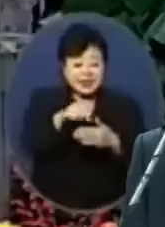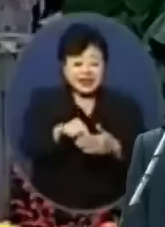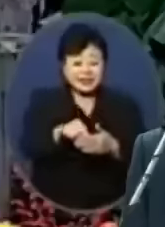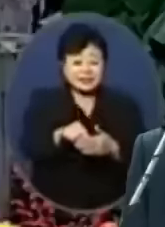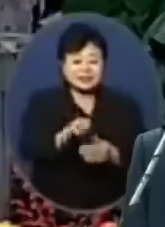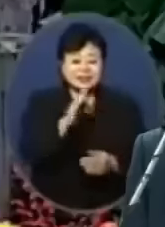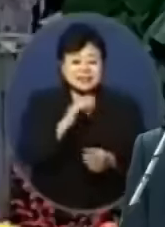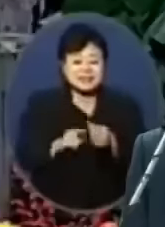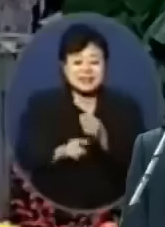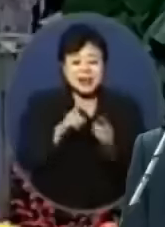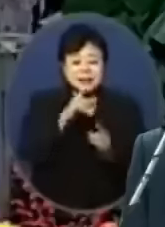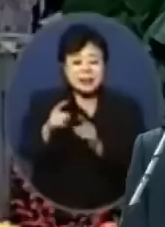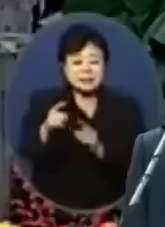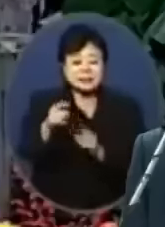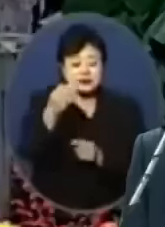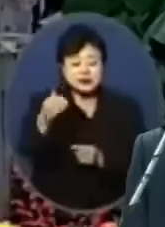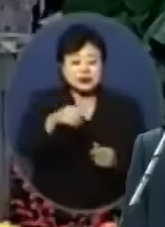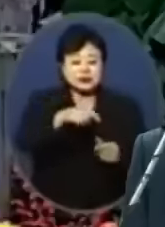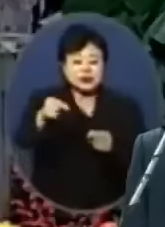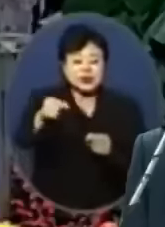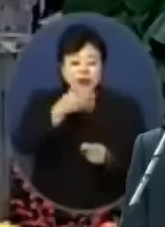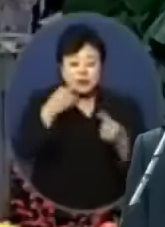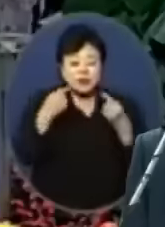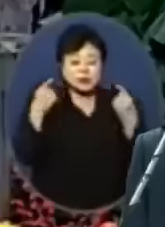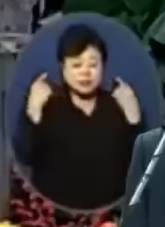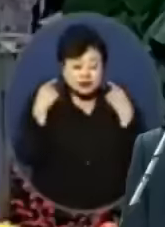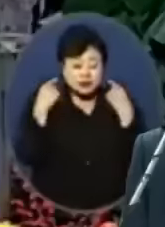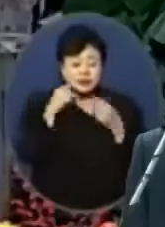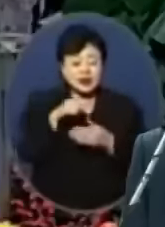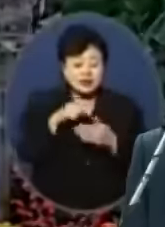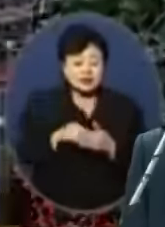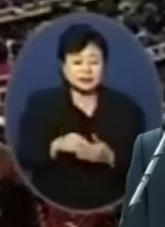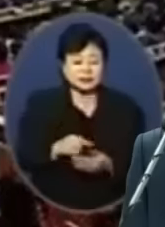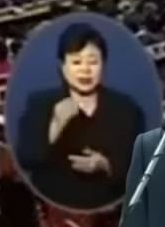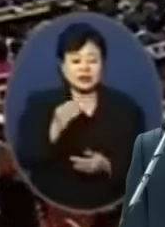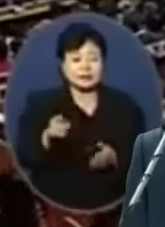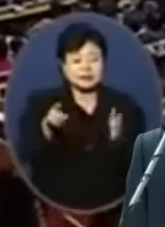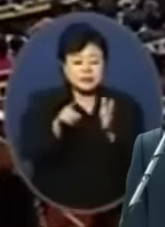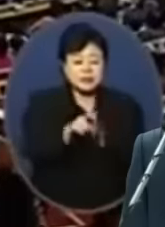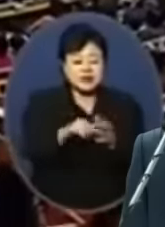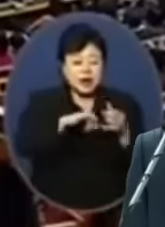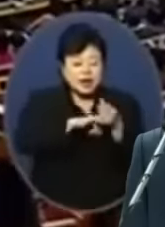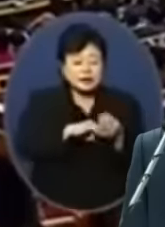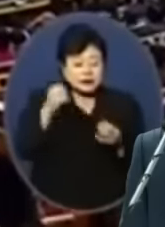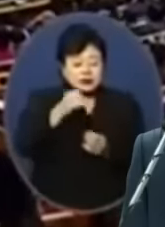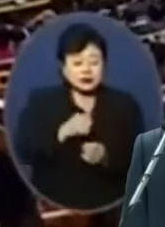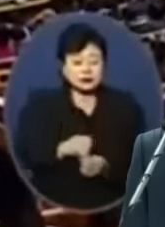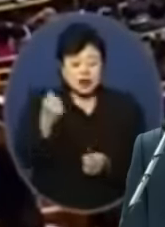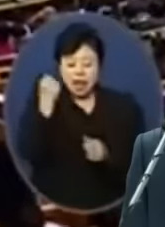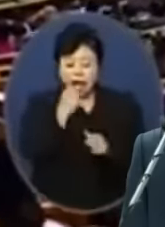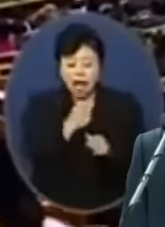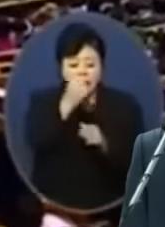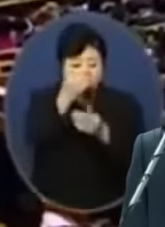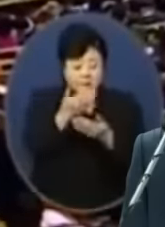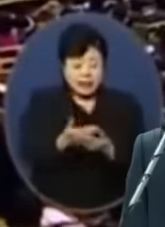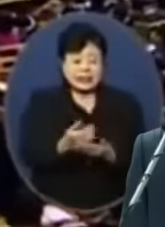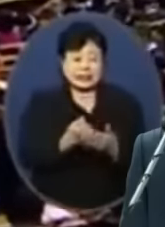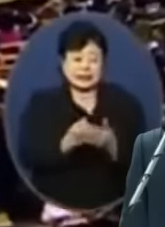너희 진리의 말씀 곧 너희의 구원의 복음을 듣고 그 안에서 또한 믿어 약속의 성령으로 인치심을